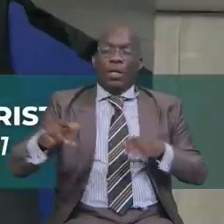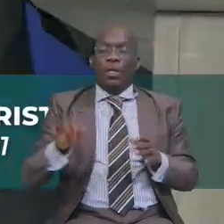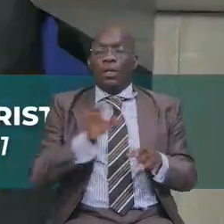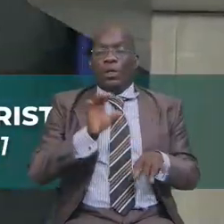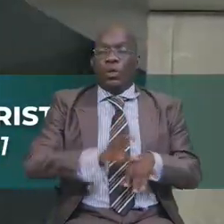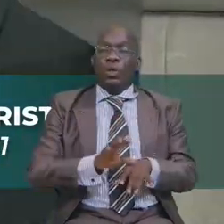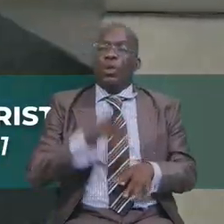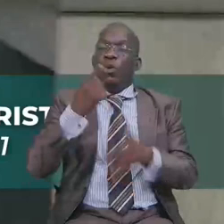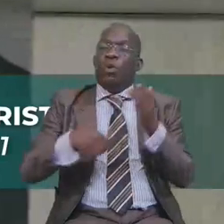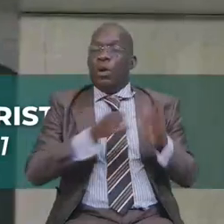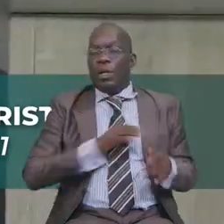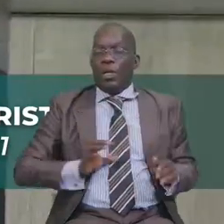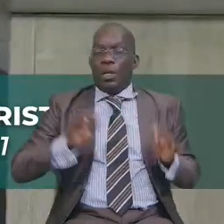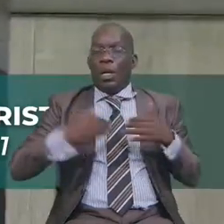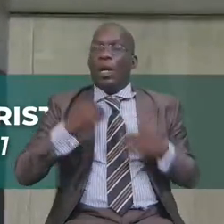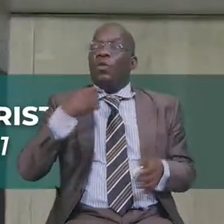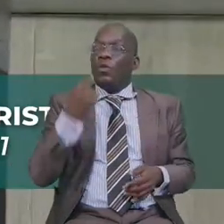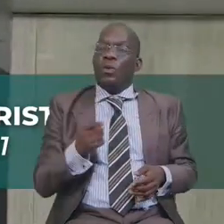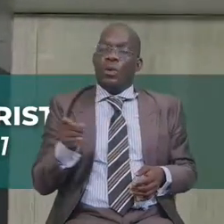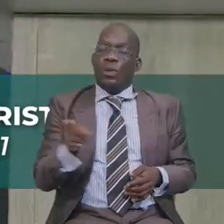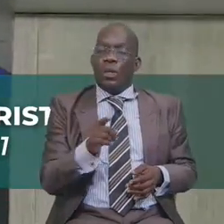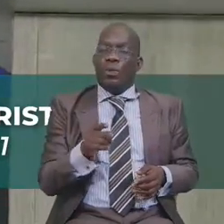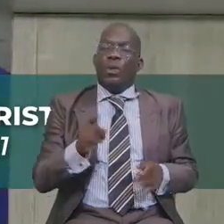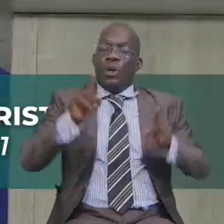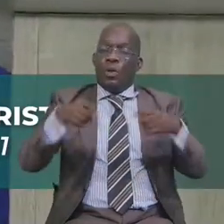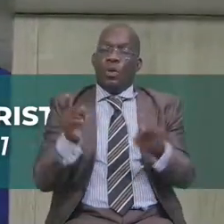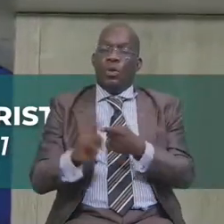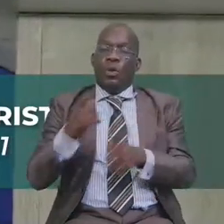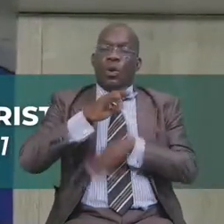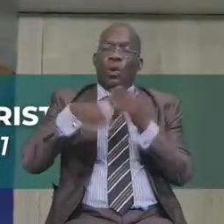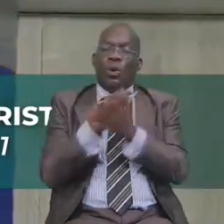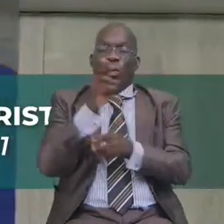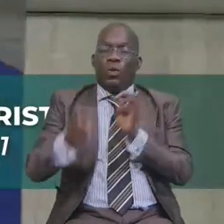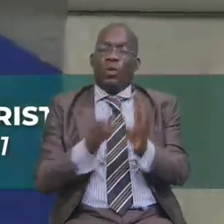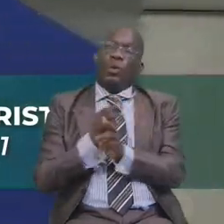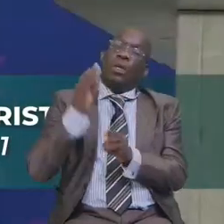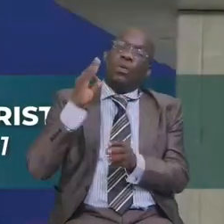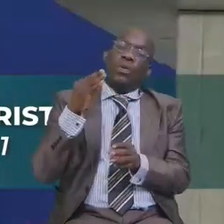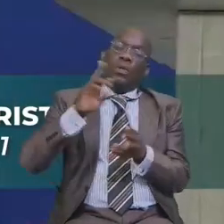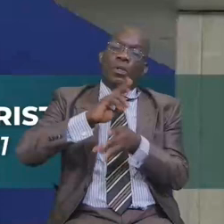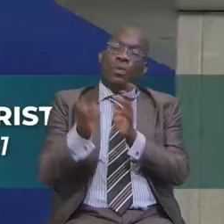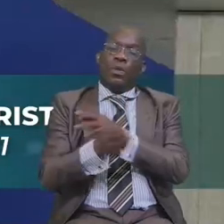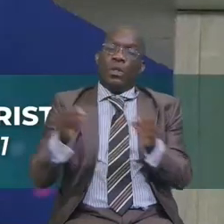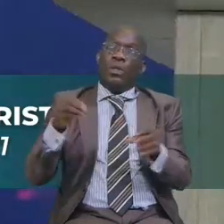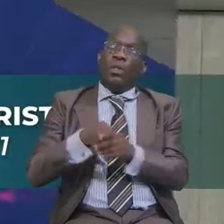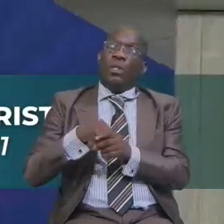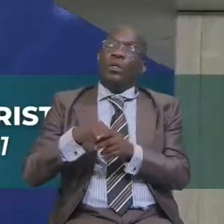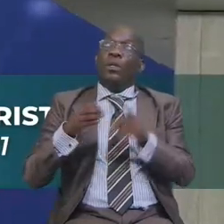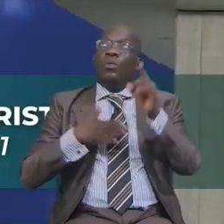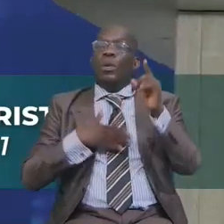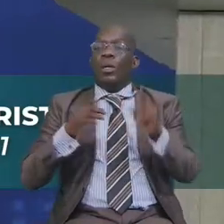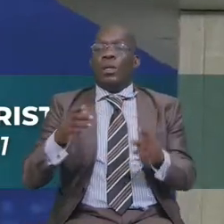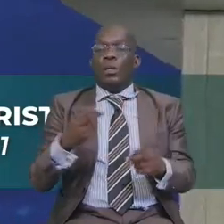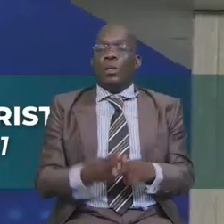tout le monde et vous allez prêcher la repentance en mon nom. Partout, on nous dit